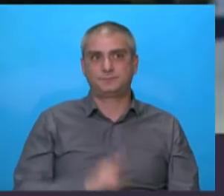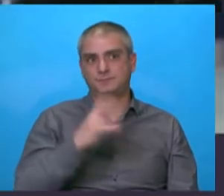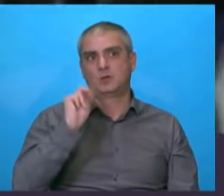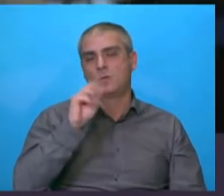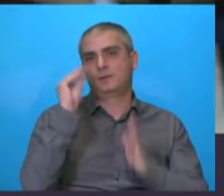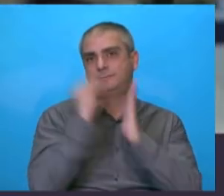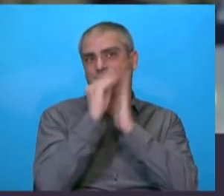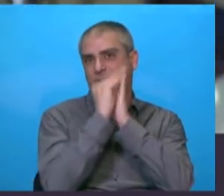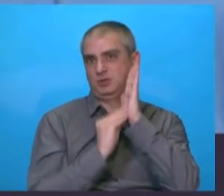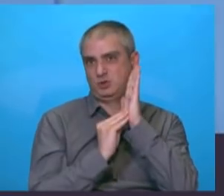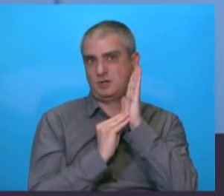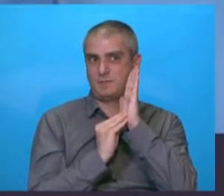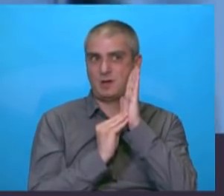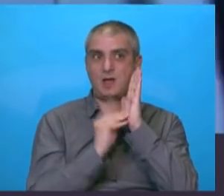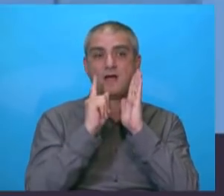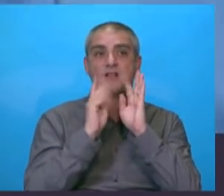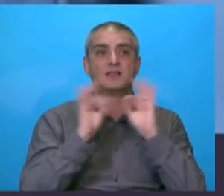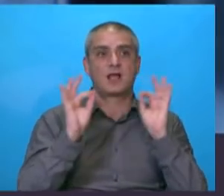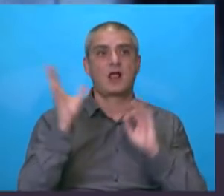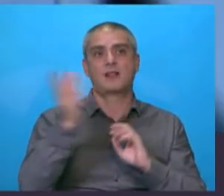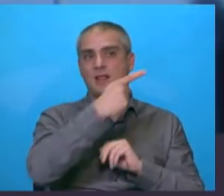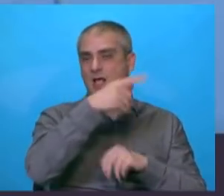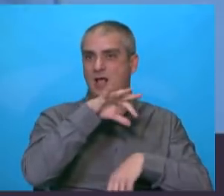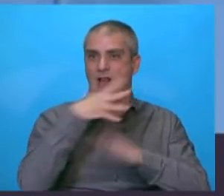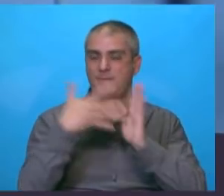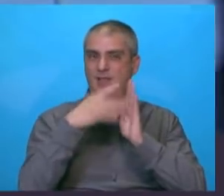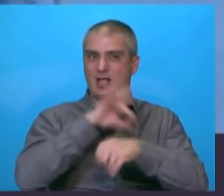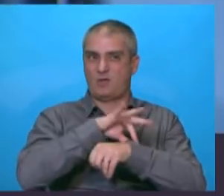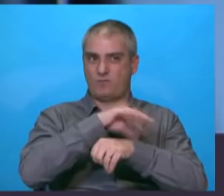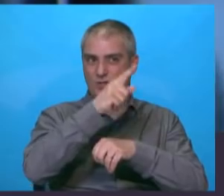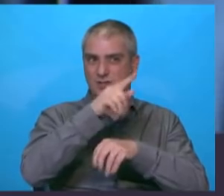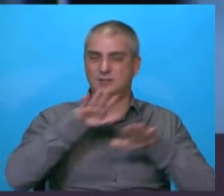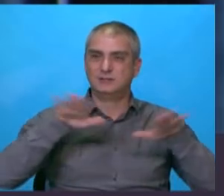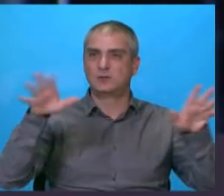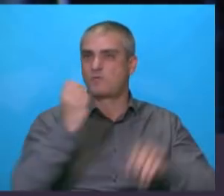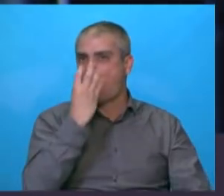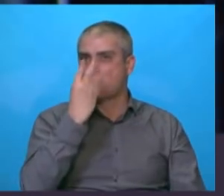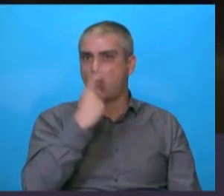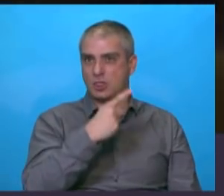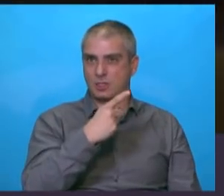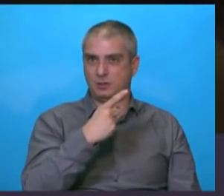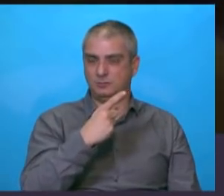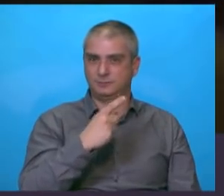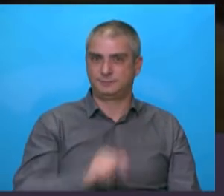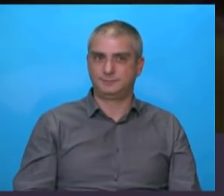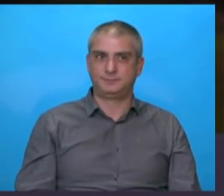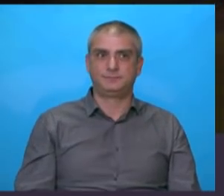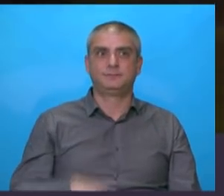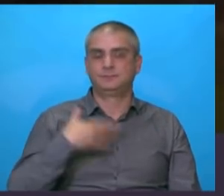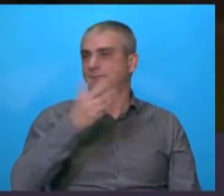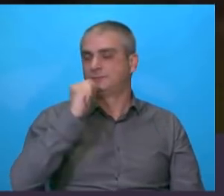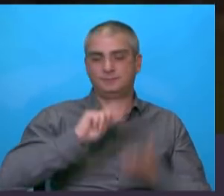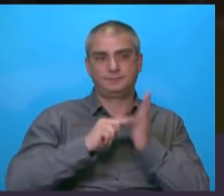לרשימה המיוחלת, אבל תחילה נלקחה לבדיקה רפואית לשדה התעופה בהונג קונג. I was taken to the